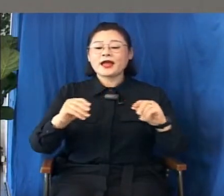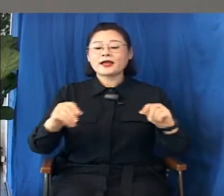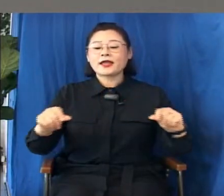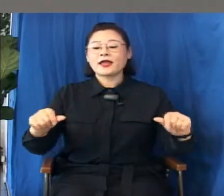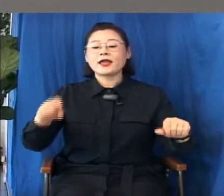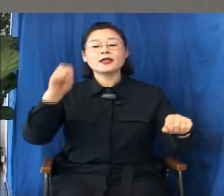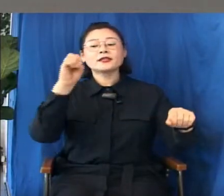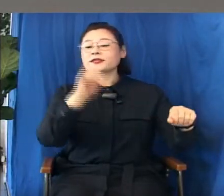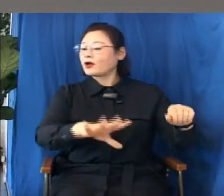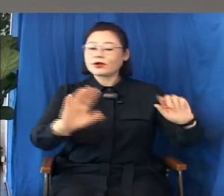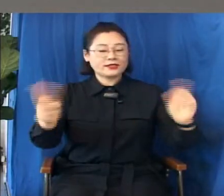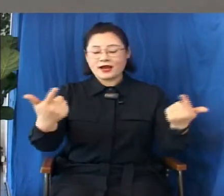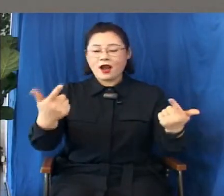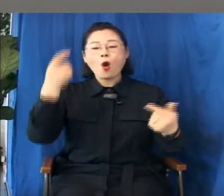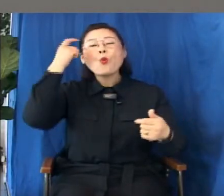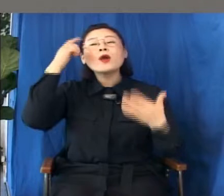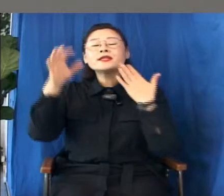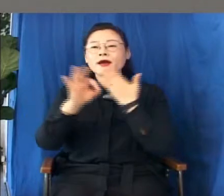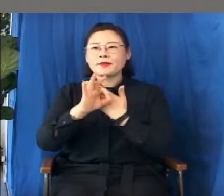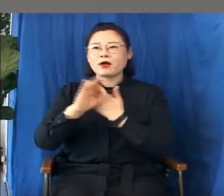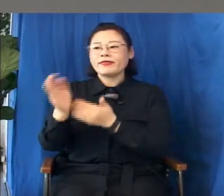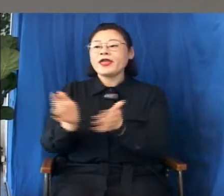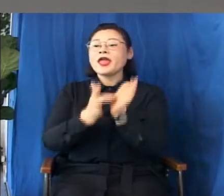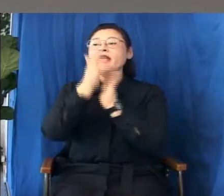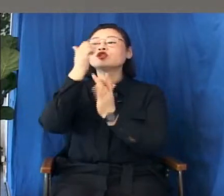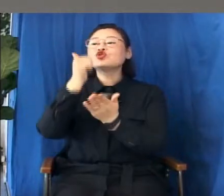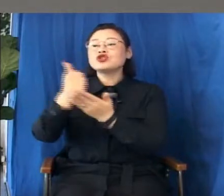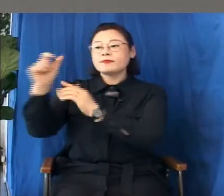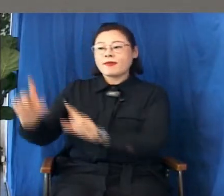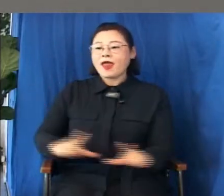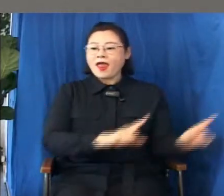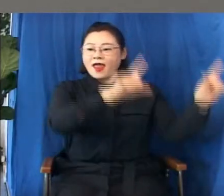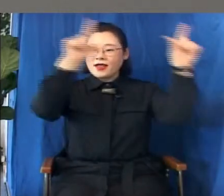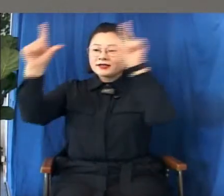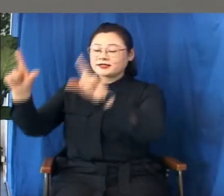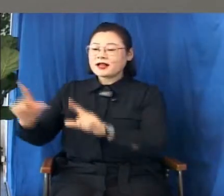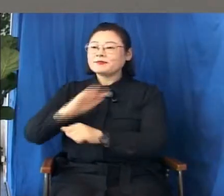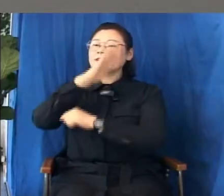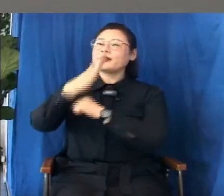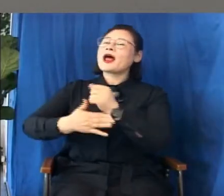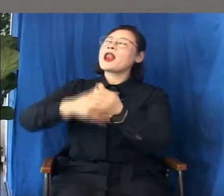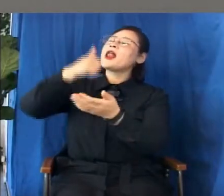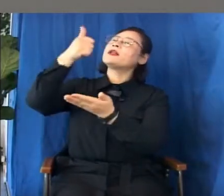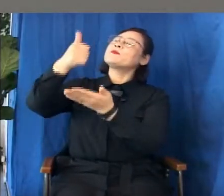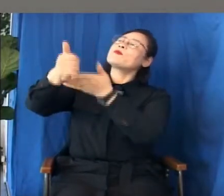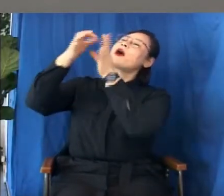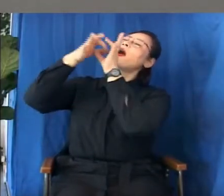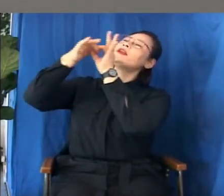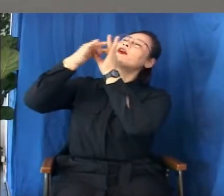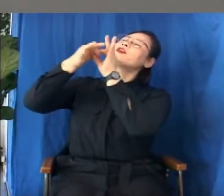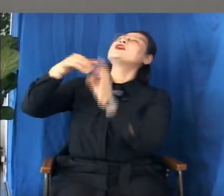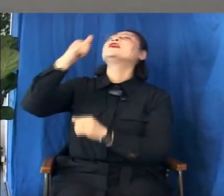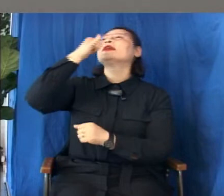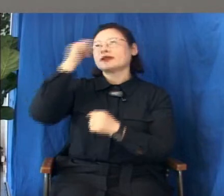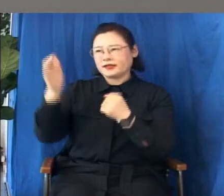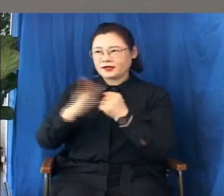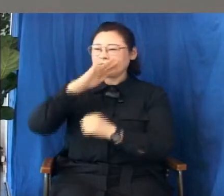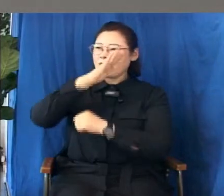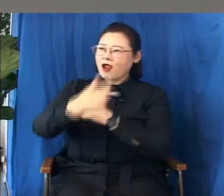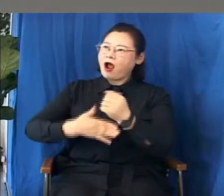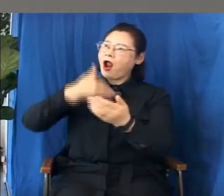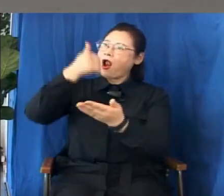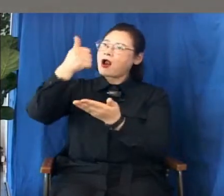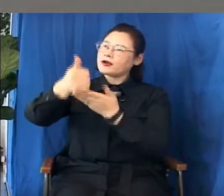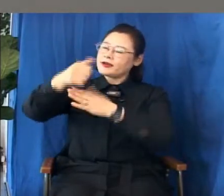그래요? 그의 삶 자체가 다 하나님과 연동하고 있기 때문에 그렇습니다. 하나님이 그 하나님의 마음이 합하기